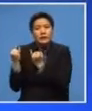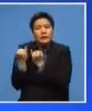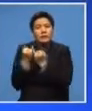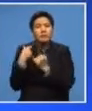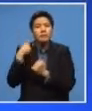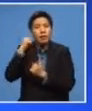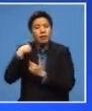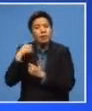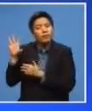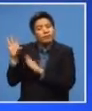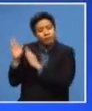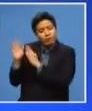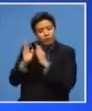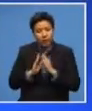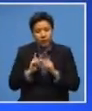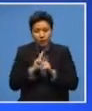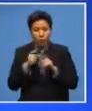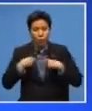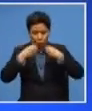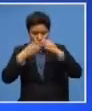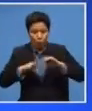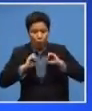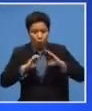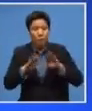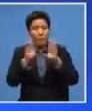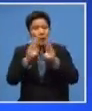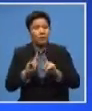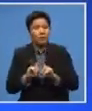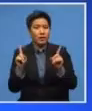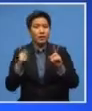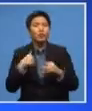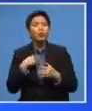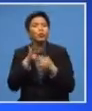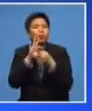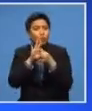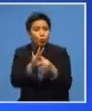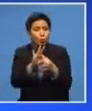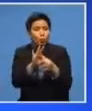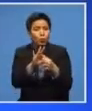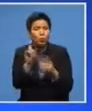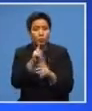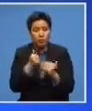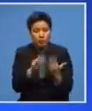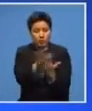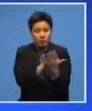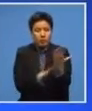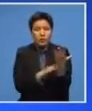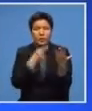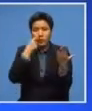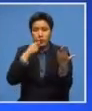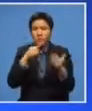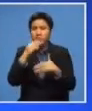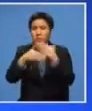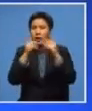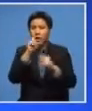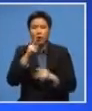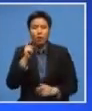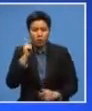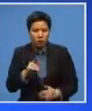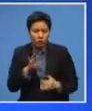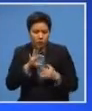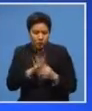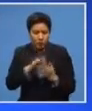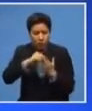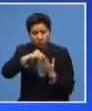างแต่ครูวันนั้นกับครูวันนี้อาจจะคนละสมัยกันผมก็เป็นห่วงนะครับอนาคตของชาติอยู่ที่การศึกษาผมคิดว่าคนทั้งประเทศเนี่ยเข้า